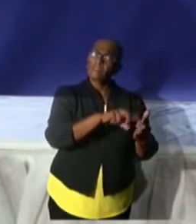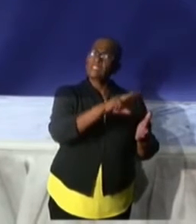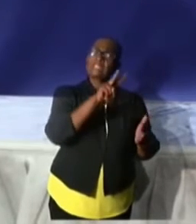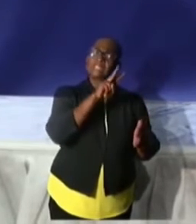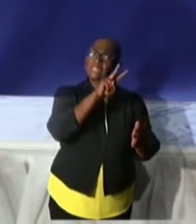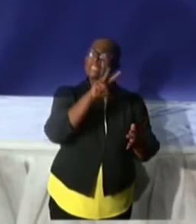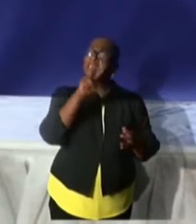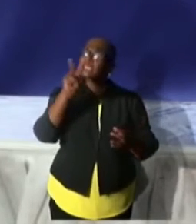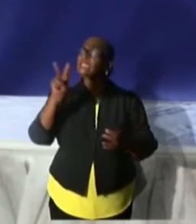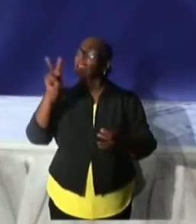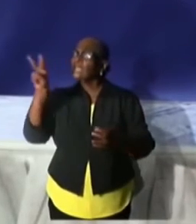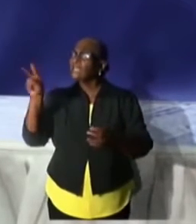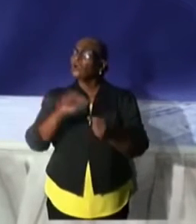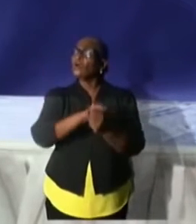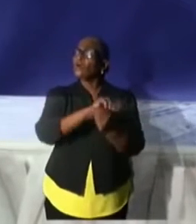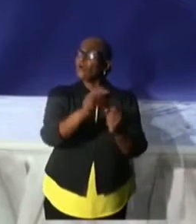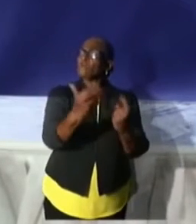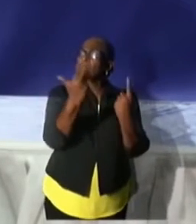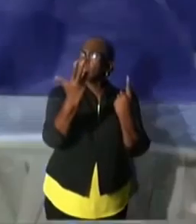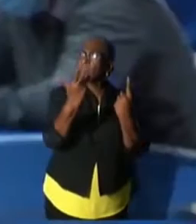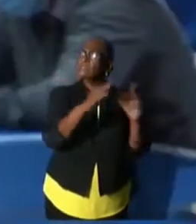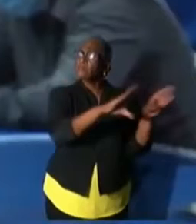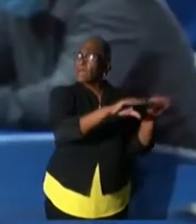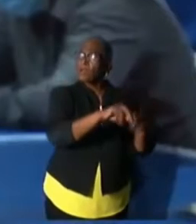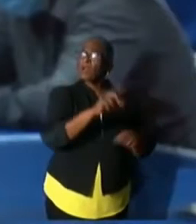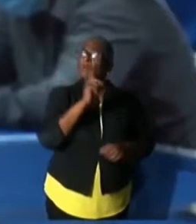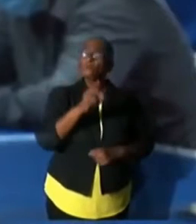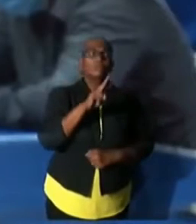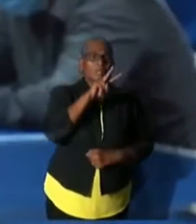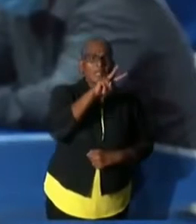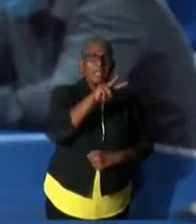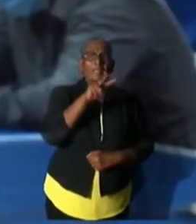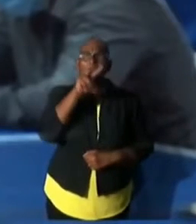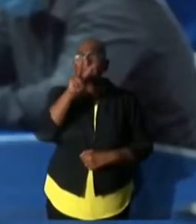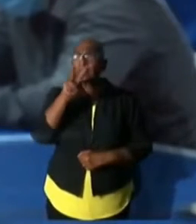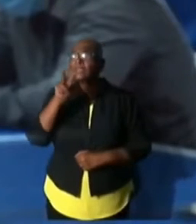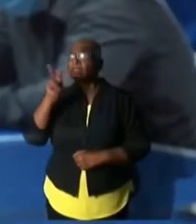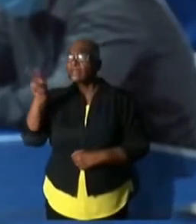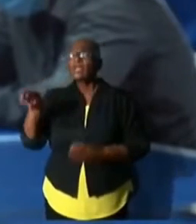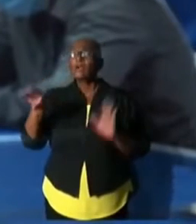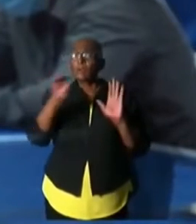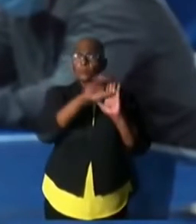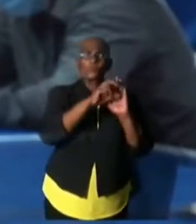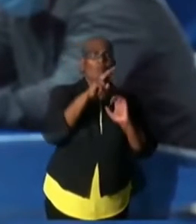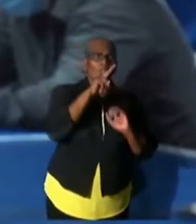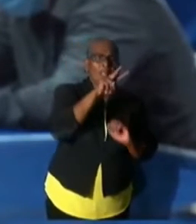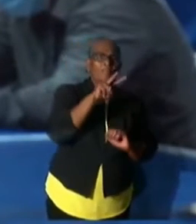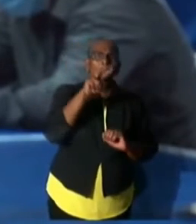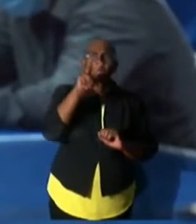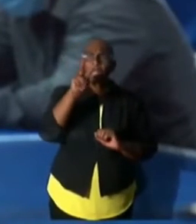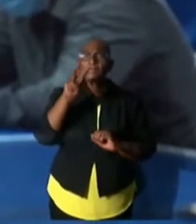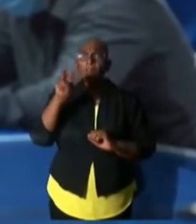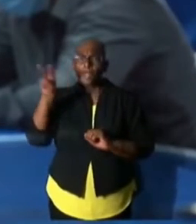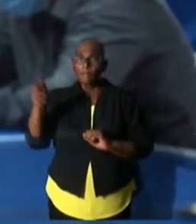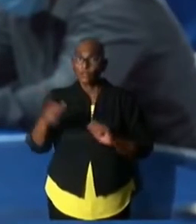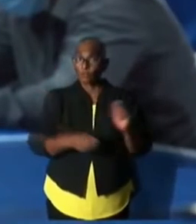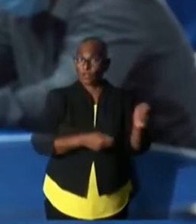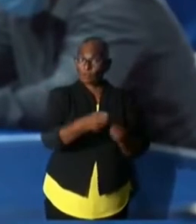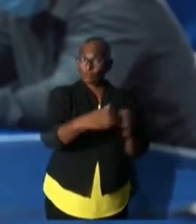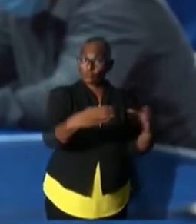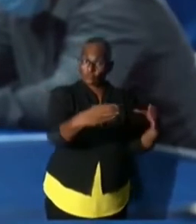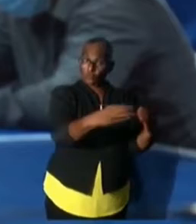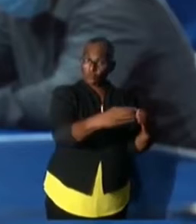de COVID-19 maatregelen worden nageleefd, de protocollen worden nageleefd. En de bestuursdienst was dan